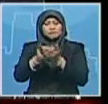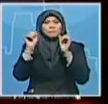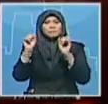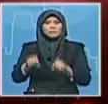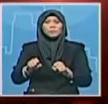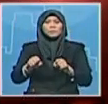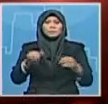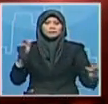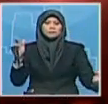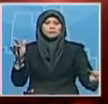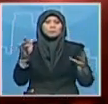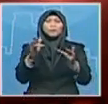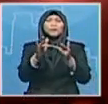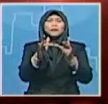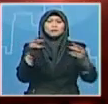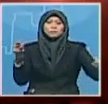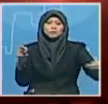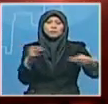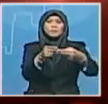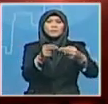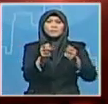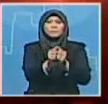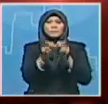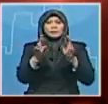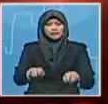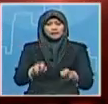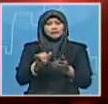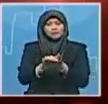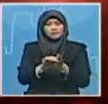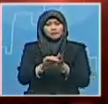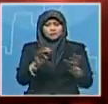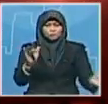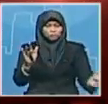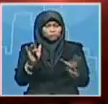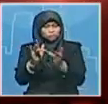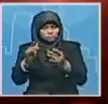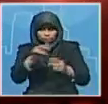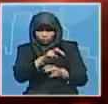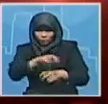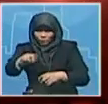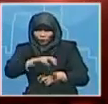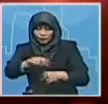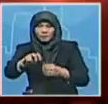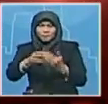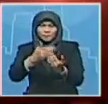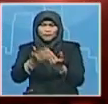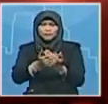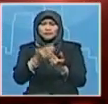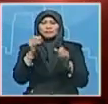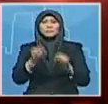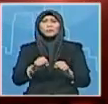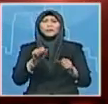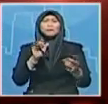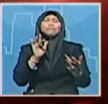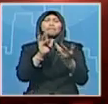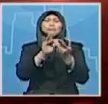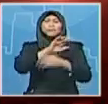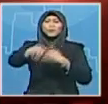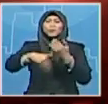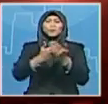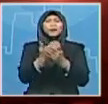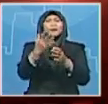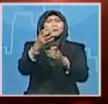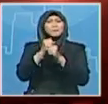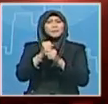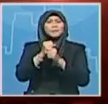menghubungkan rakyat kita. Jadi perhubungan ini adalah satu yang inklusif. Dengan adanya mobiliti yang mudah dan semua orang akan dapat